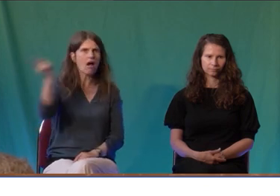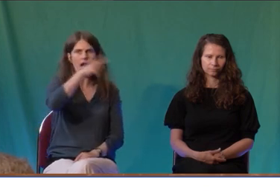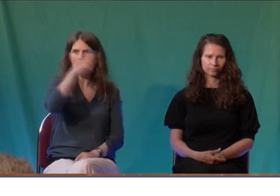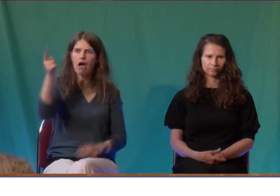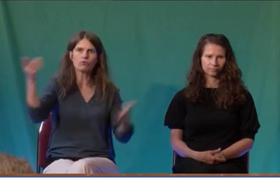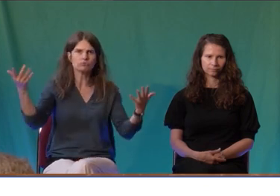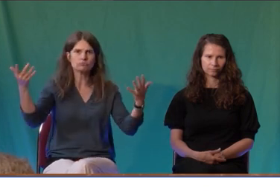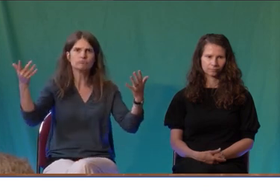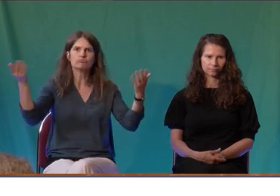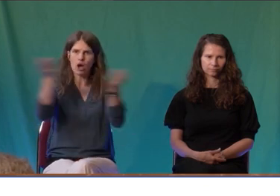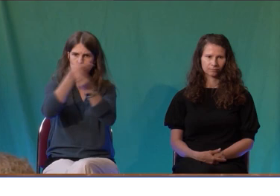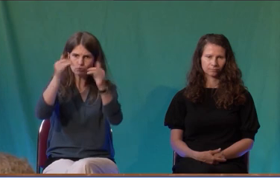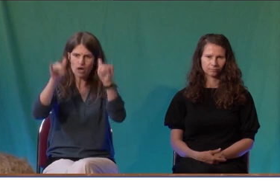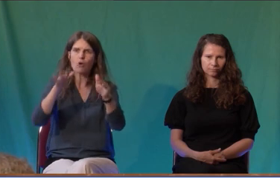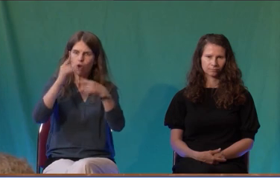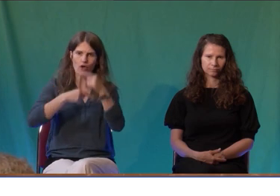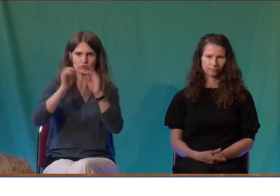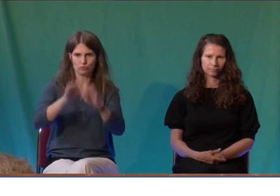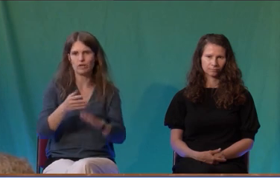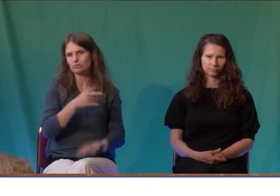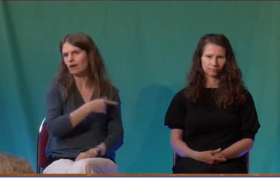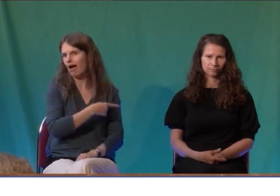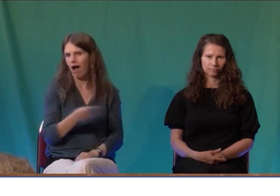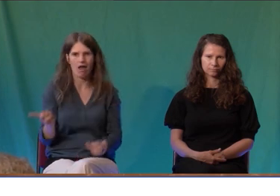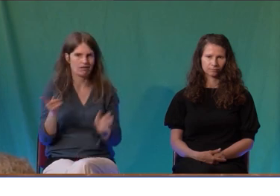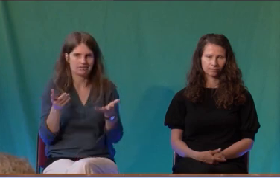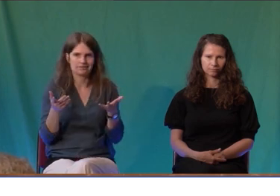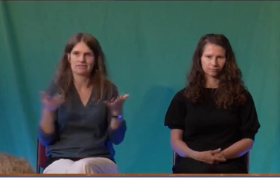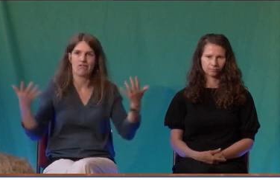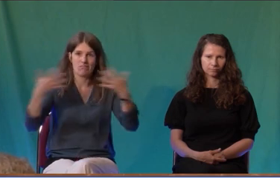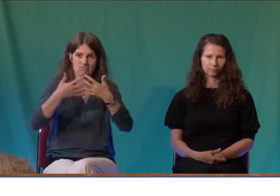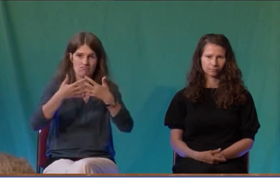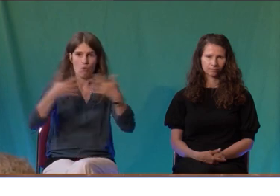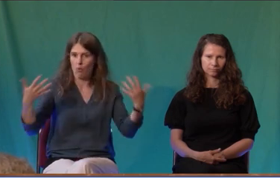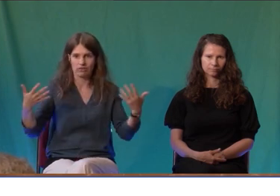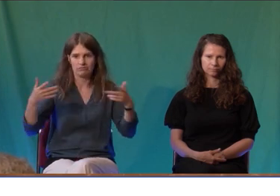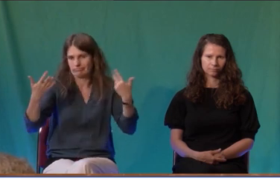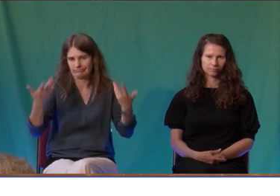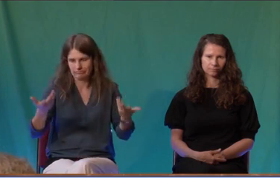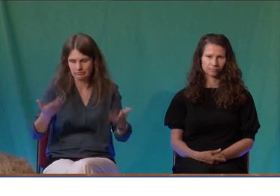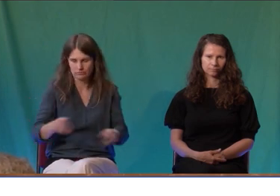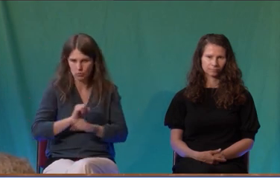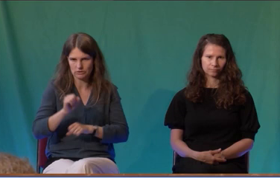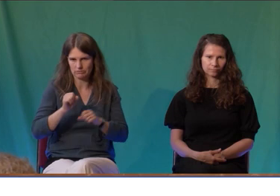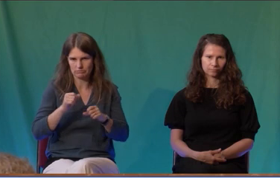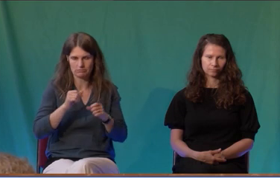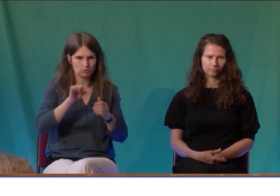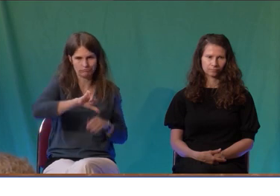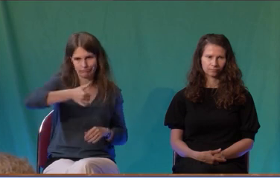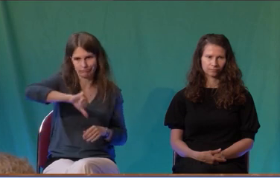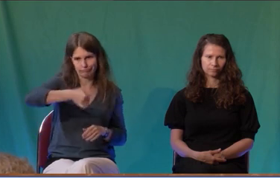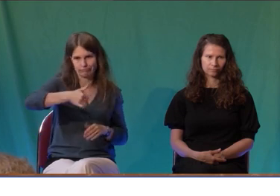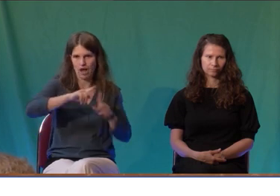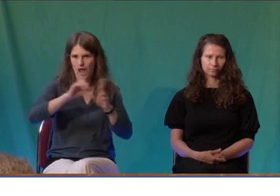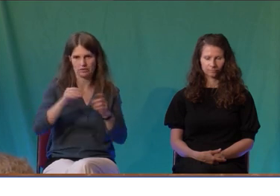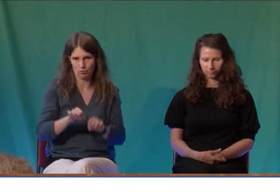läuft gut also alles war dabei zum nächsten haben wir uns dann mit der Umsetzung der Hilfe also wie die